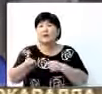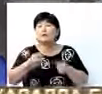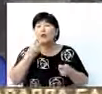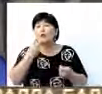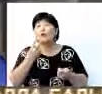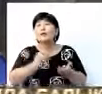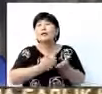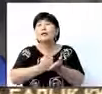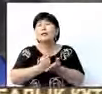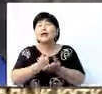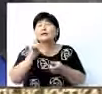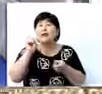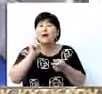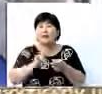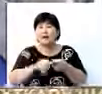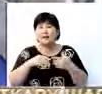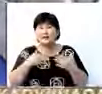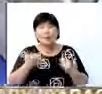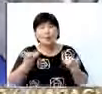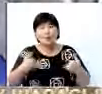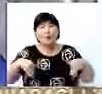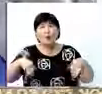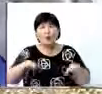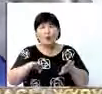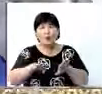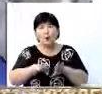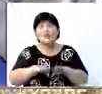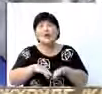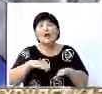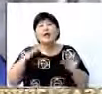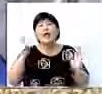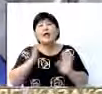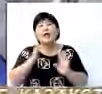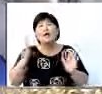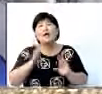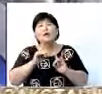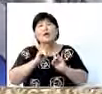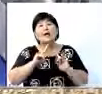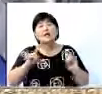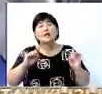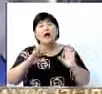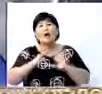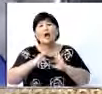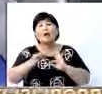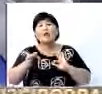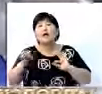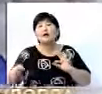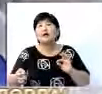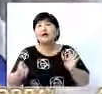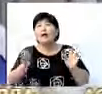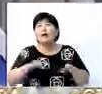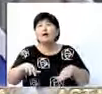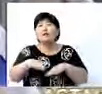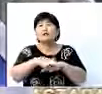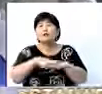көреген саясатының керлігінің арқасында осындай экологиялық экстремалды аудандарда халықты